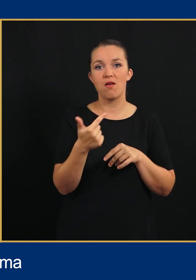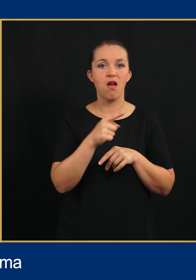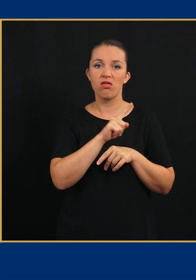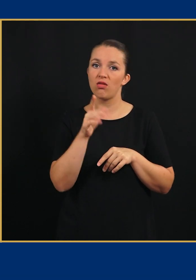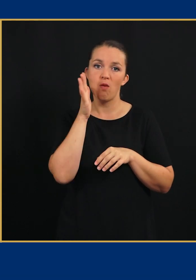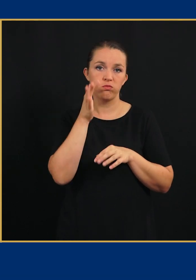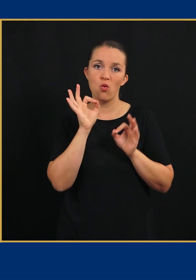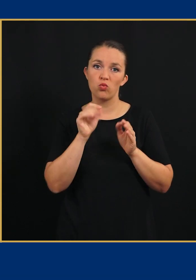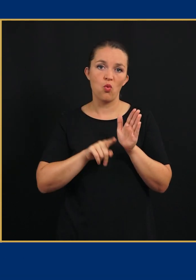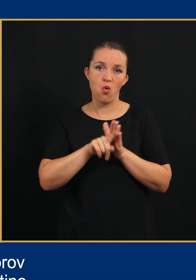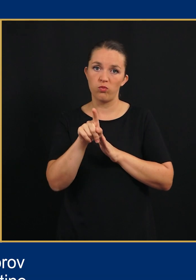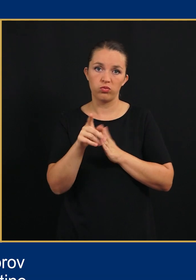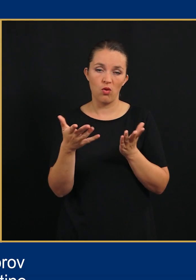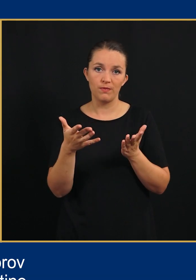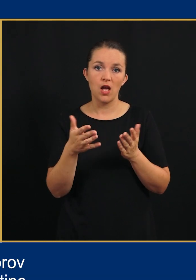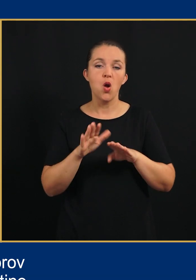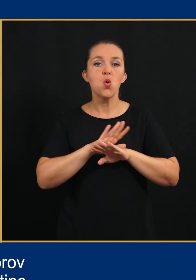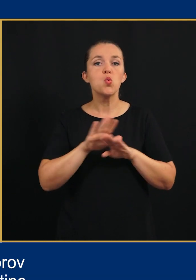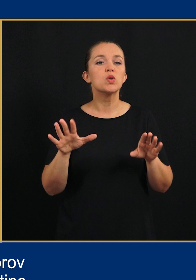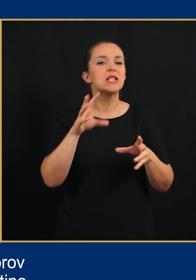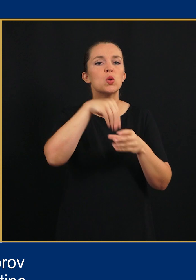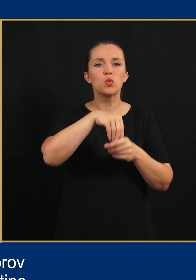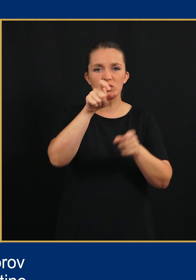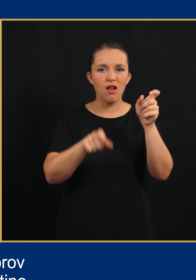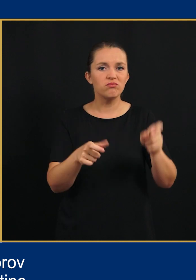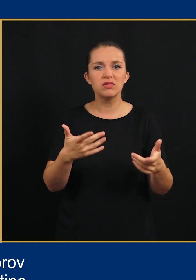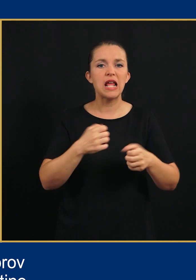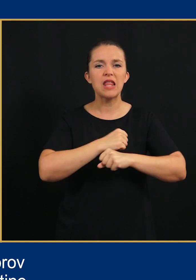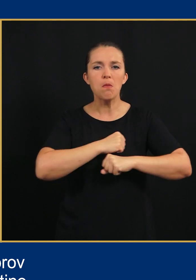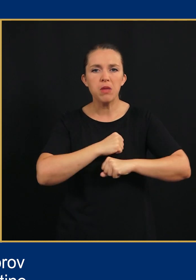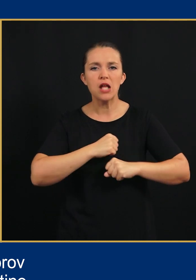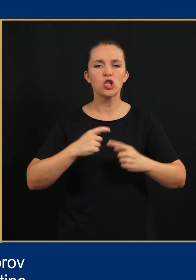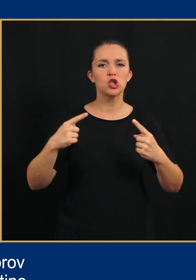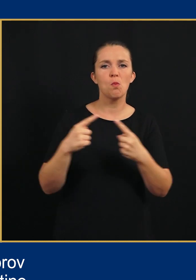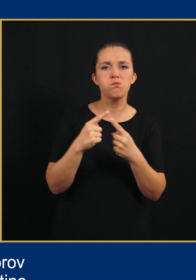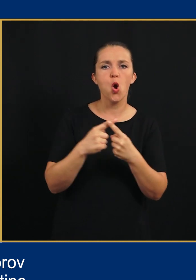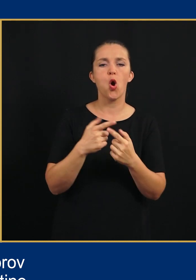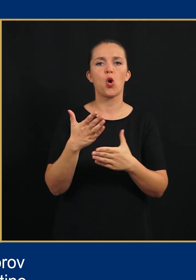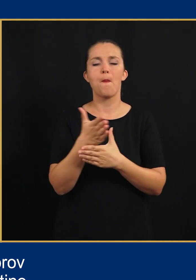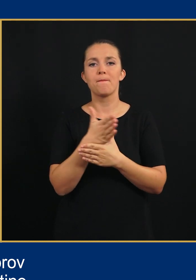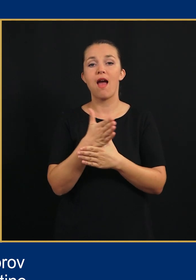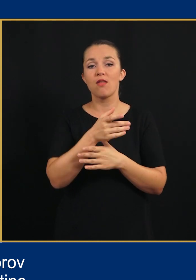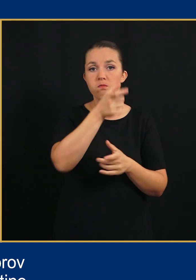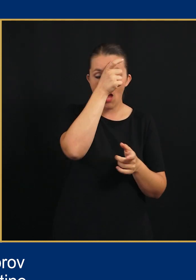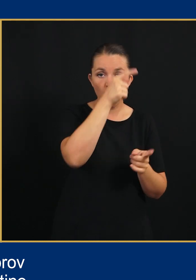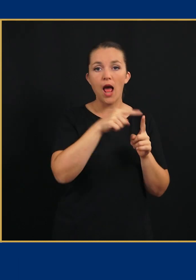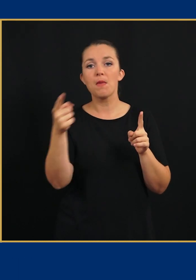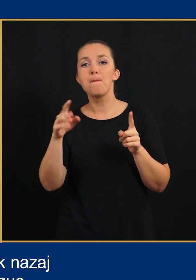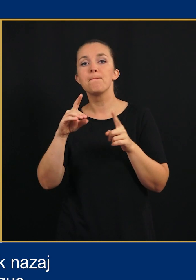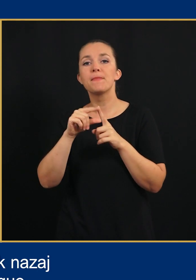dobro. Vsi akterji tenzij in sporov med Beogradom in